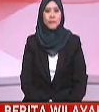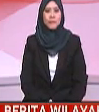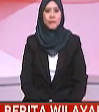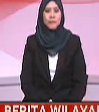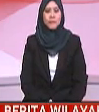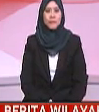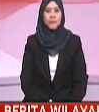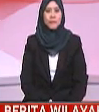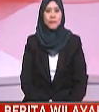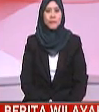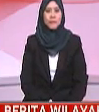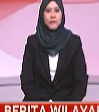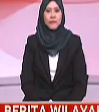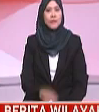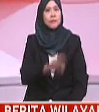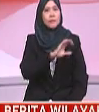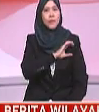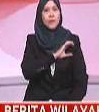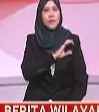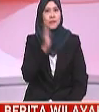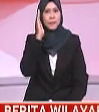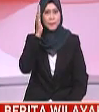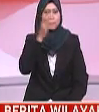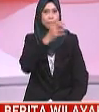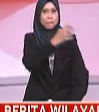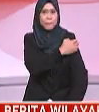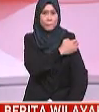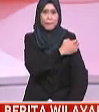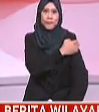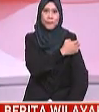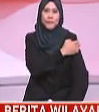Pihak polis dan pihak polis akan kuat kuasakan